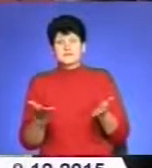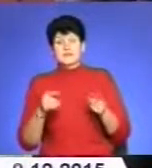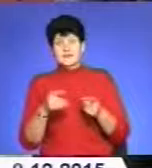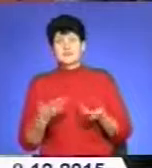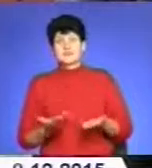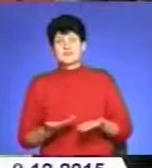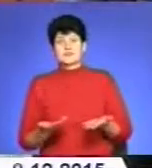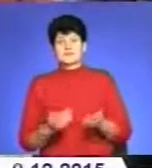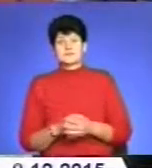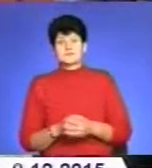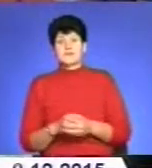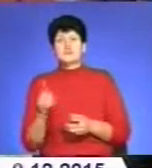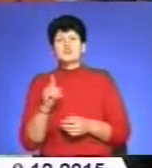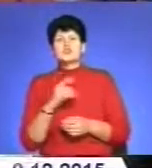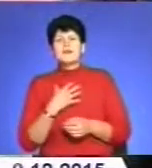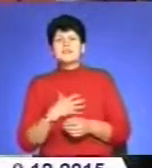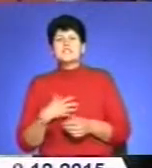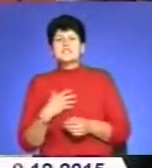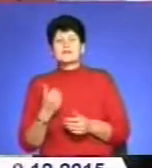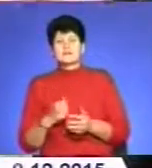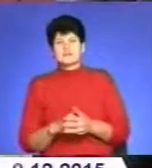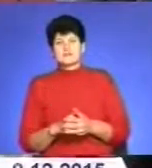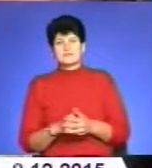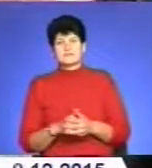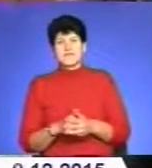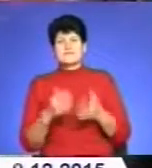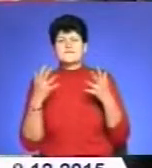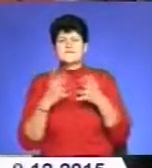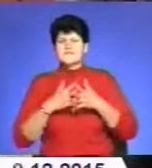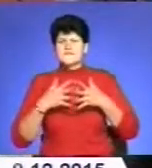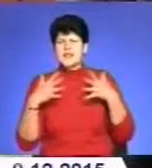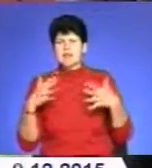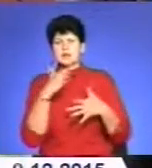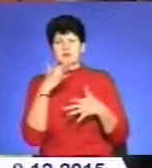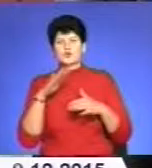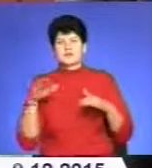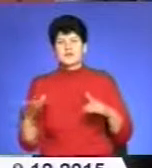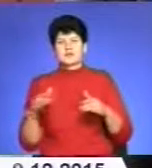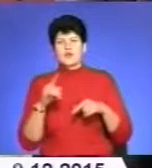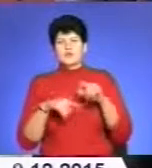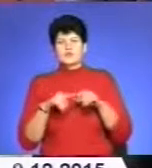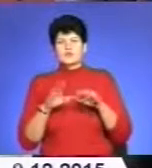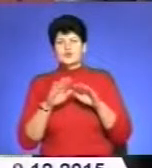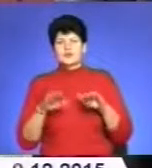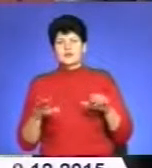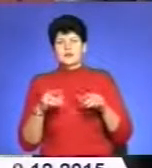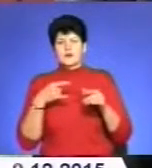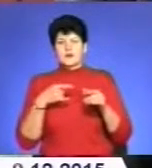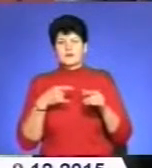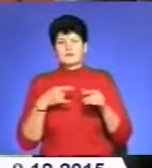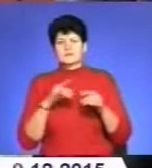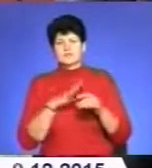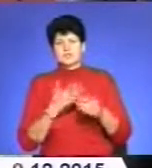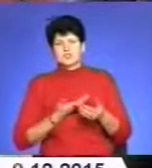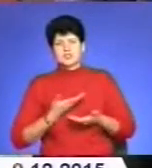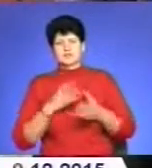живемо. Що найважливіше в великій багатодітній родині, щоб діти зростали щасливими, щоб їм було комфортно, добре